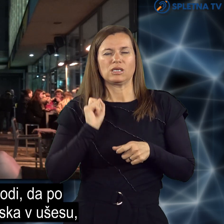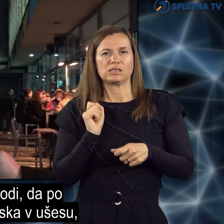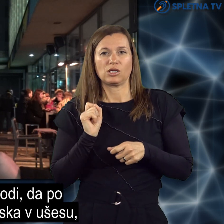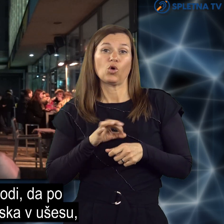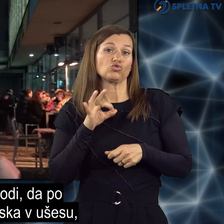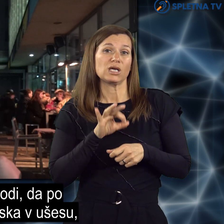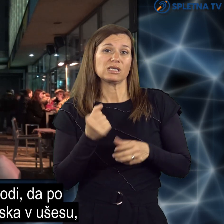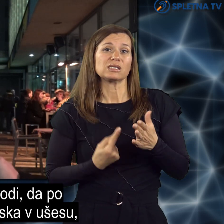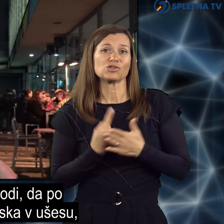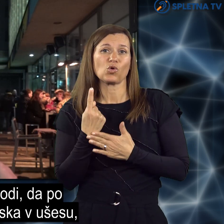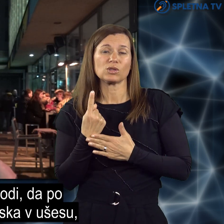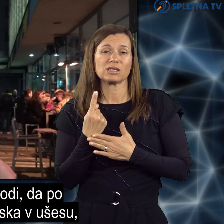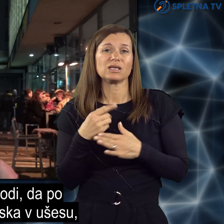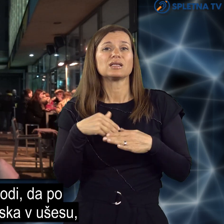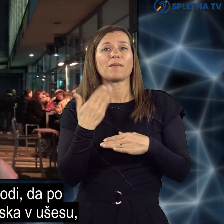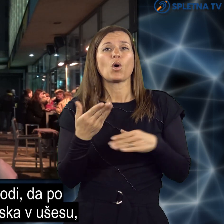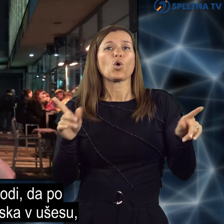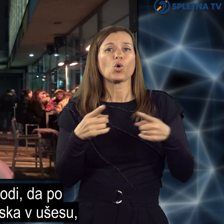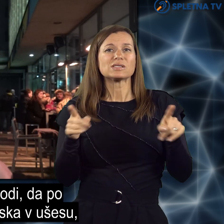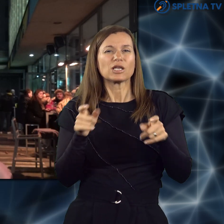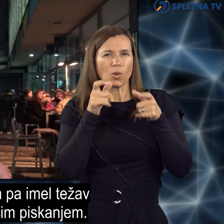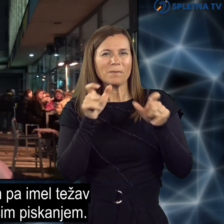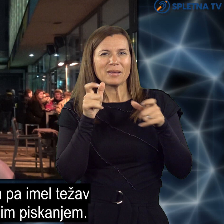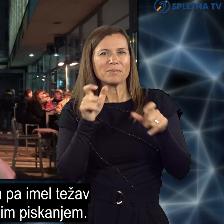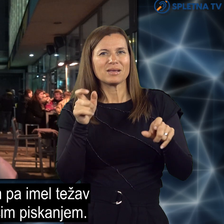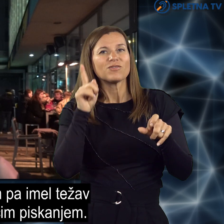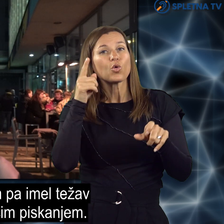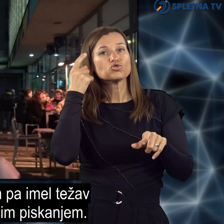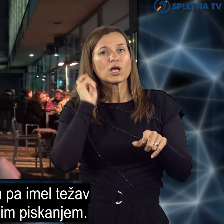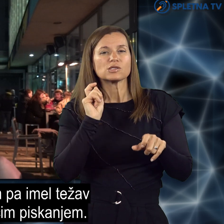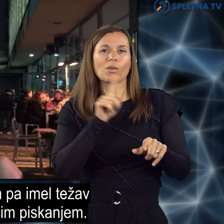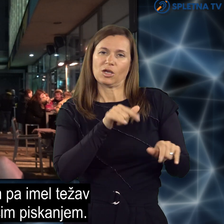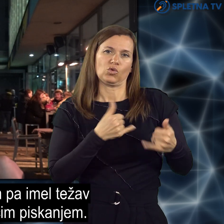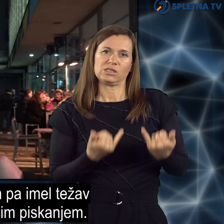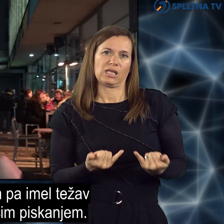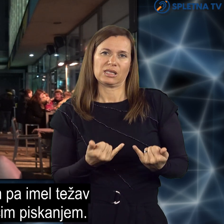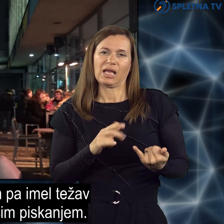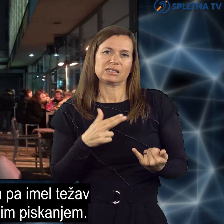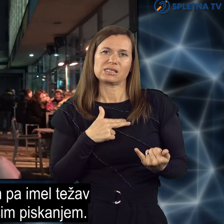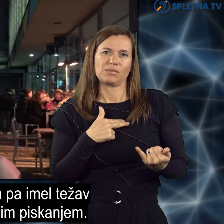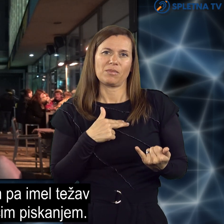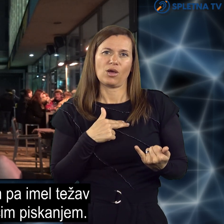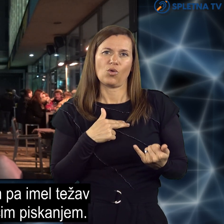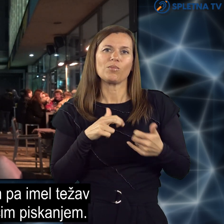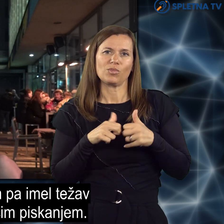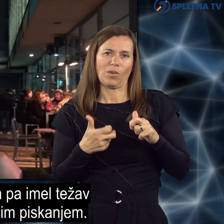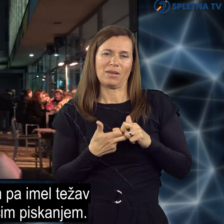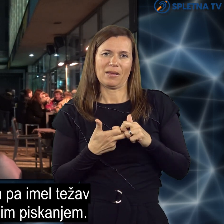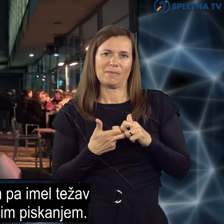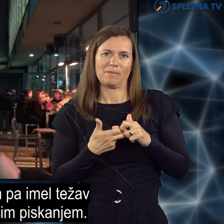se mi zgodi, da po koncertu piska v ušesu, ampak nisem pa imel problemov z